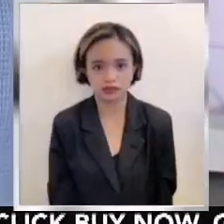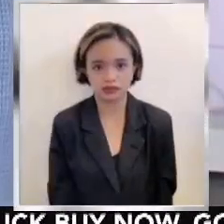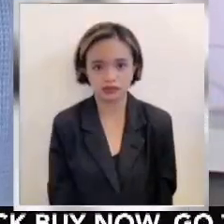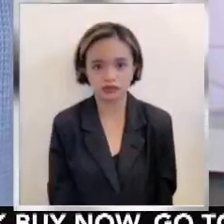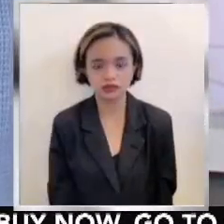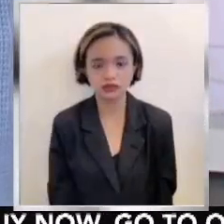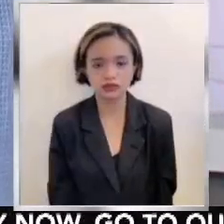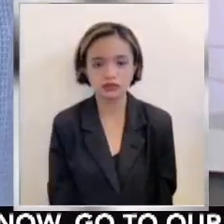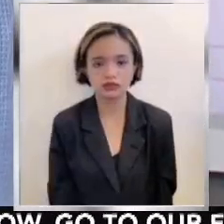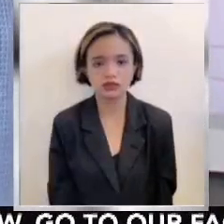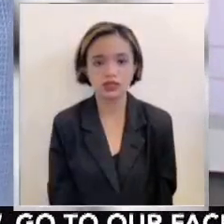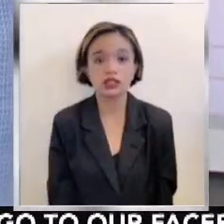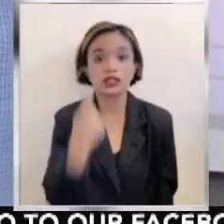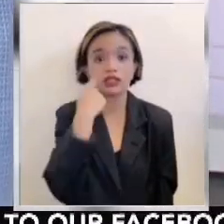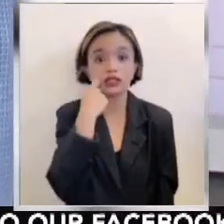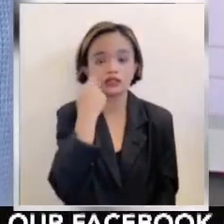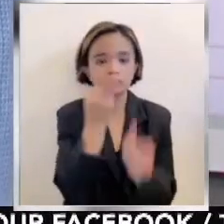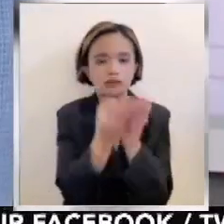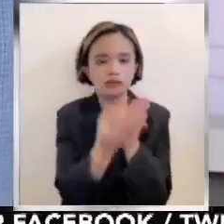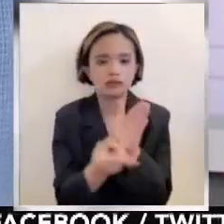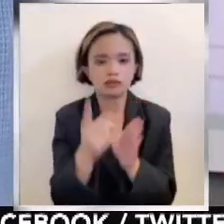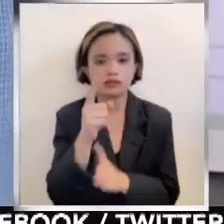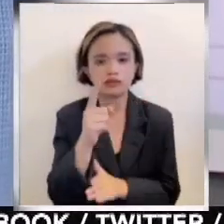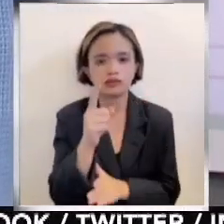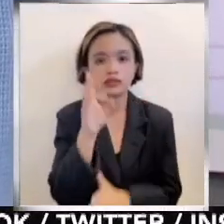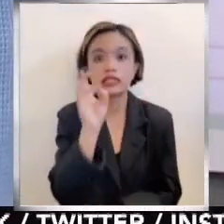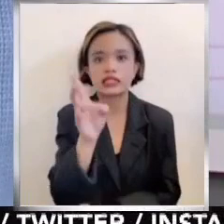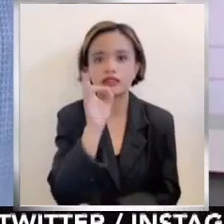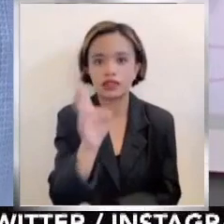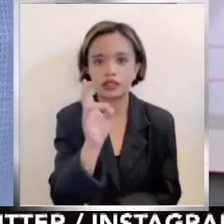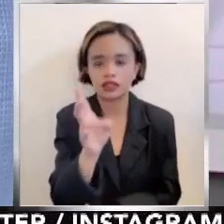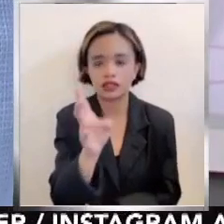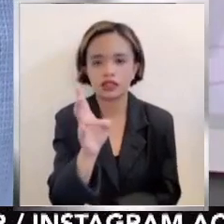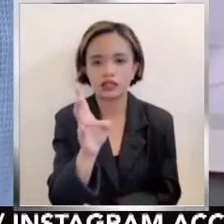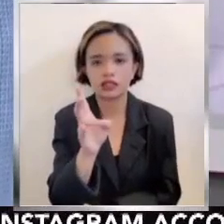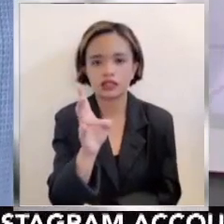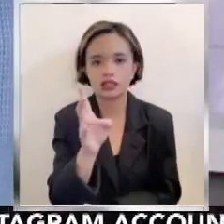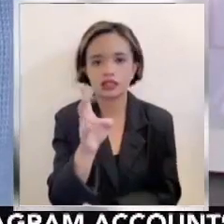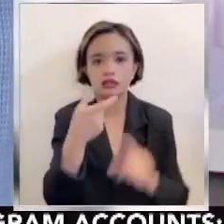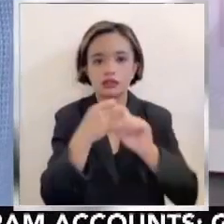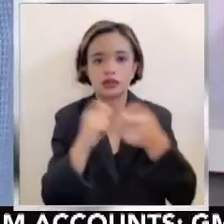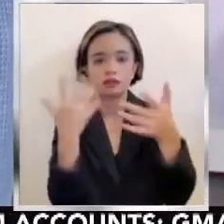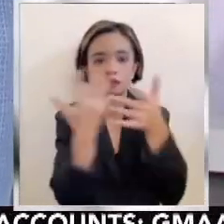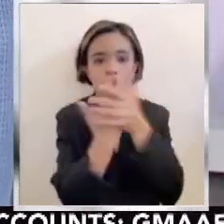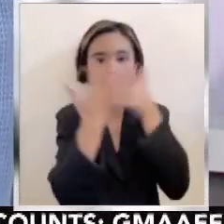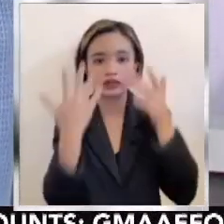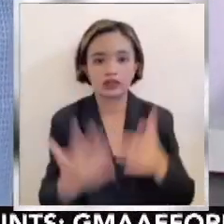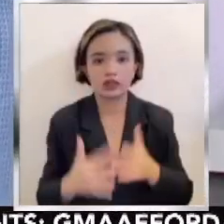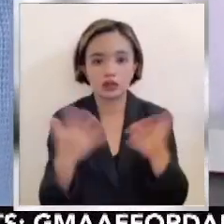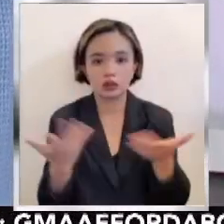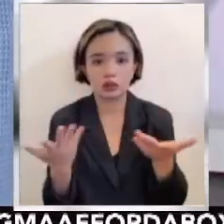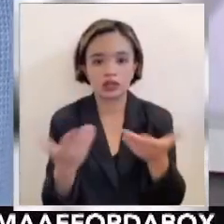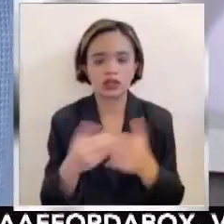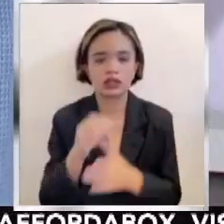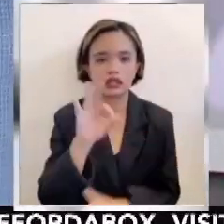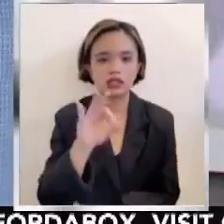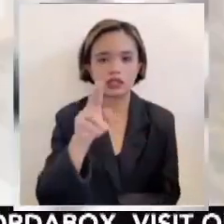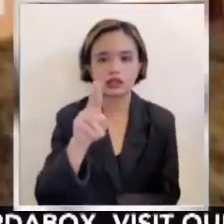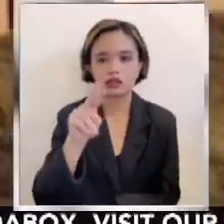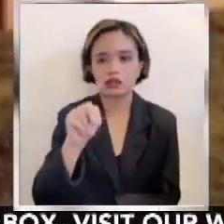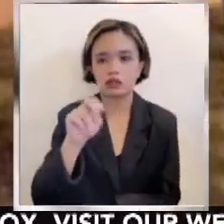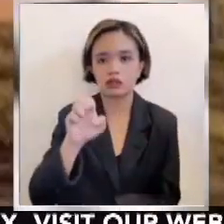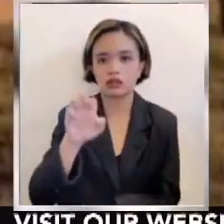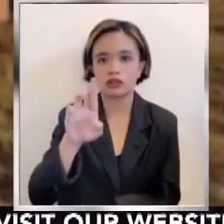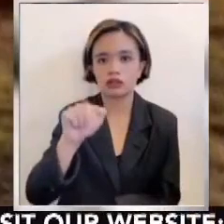Inilibing na rin kanina ang 70 pa sa mga bangkay mula Bilibid na naipon sa isang punerarya, kabilang sila